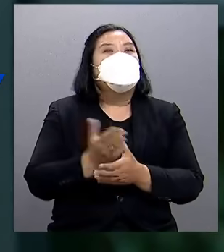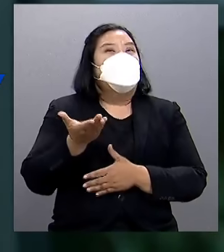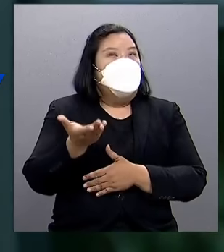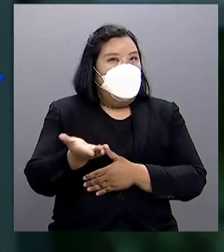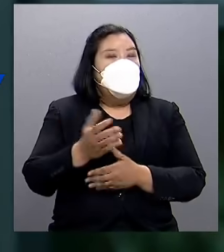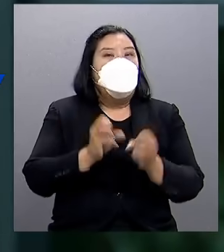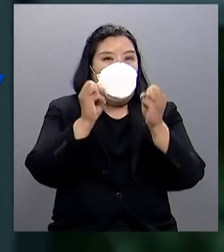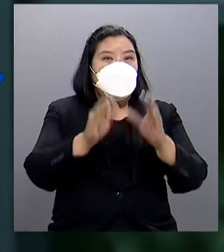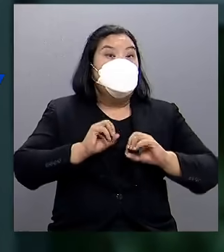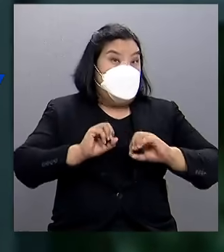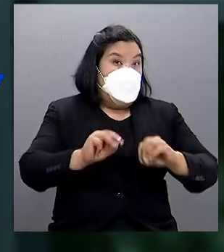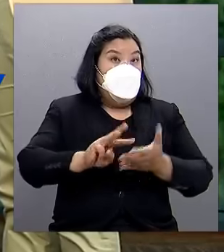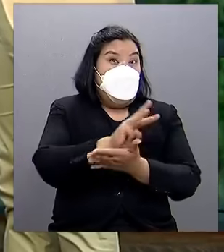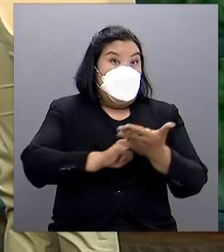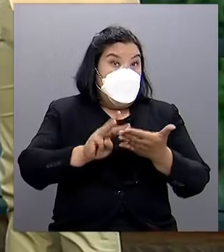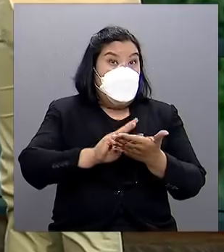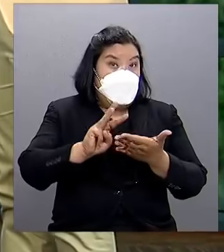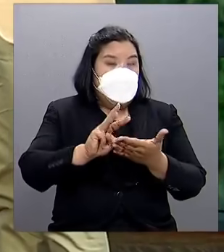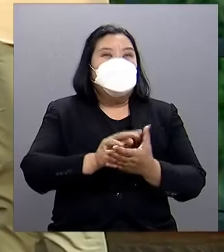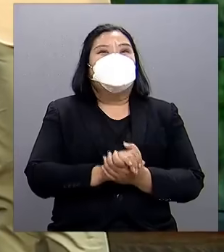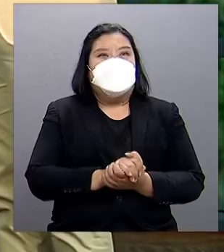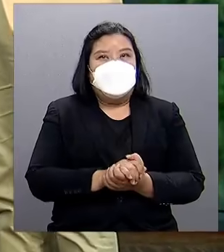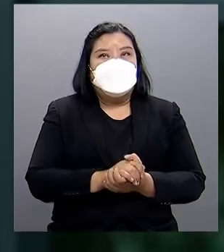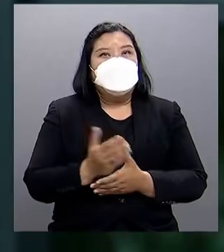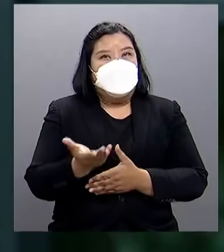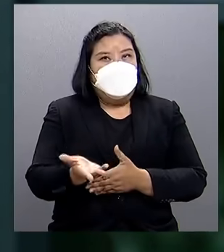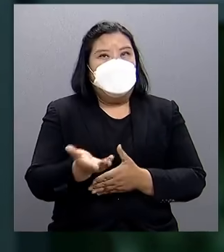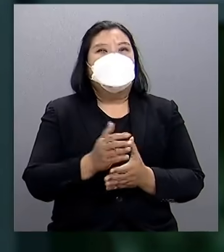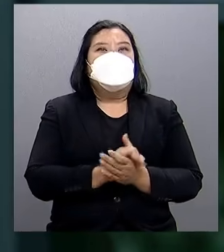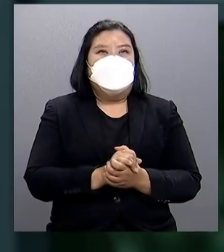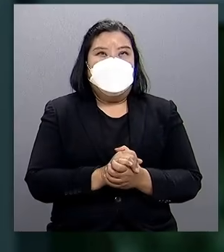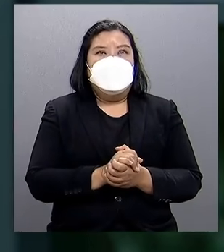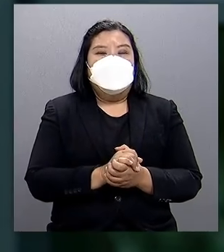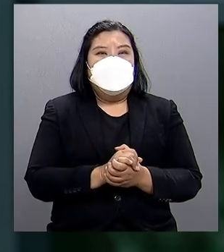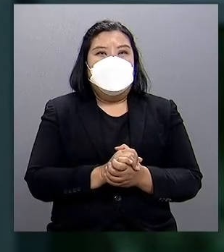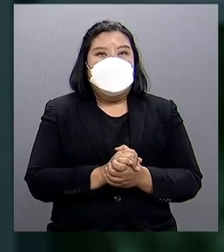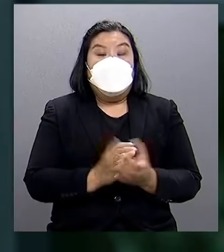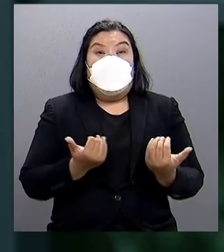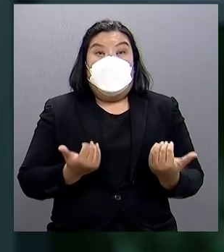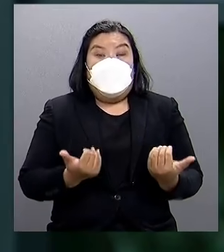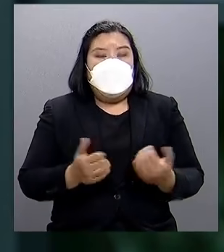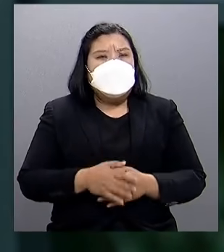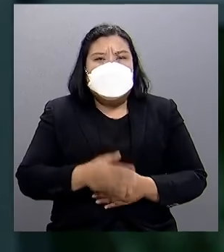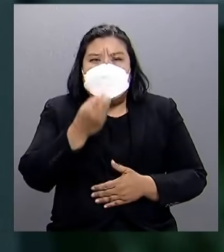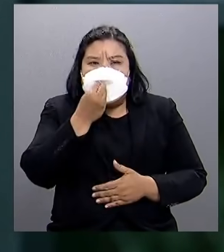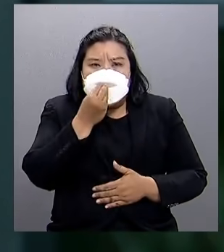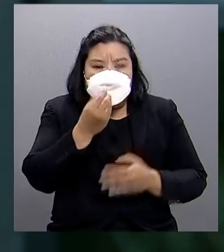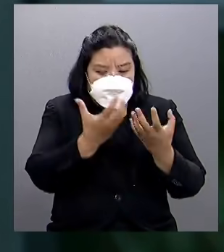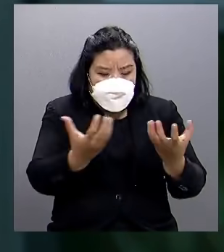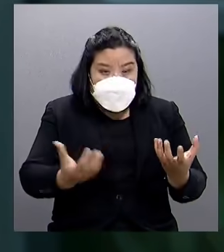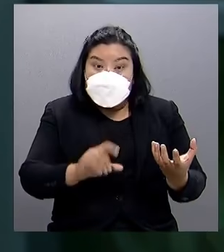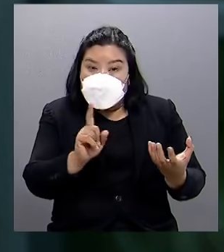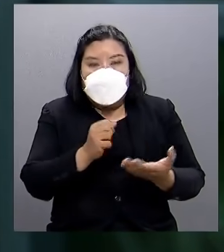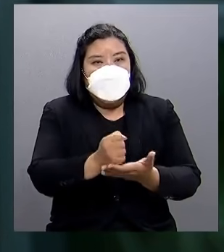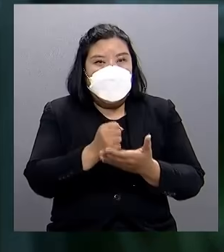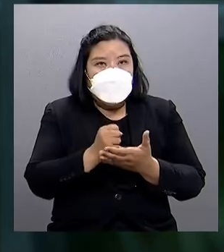ลัยการแพทย์บูรณาการค่ะสวัสดีค่ะ สว ั สดีครับผม ก่อนที่เราจะไปดูว่าอาหารประเภทไหนบ้างที่ช่วยส่งเสริมระบบเผาผลาญในร่างกาย